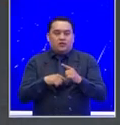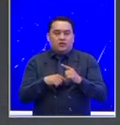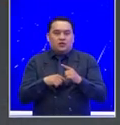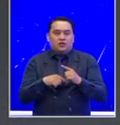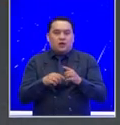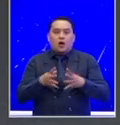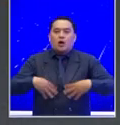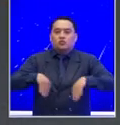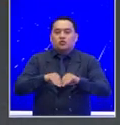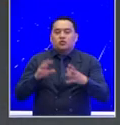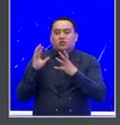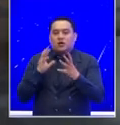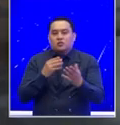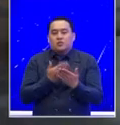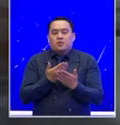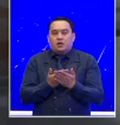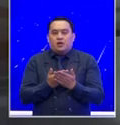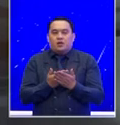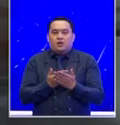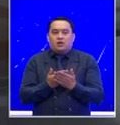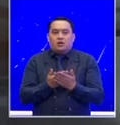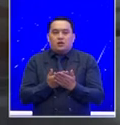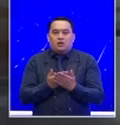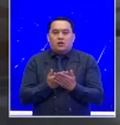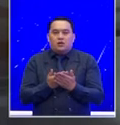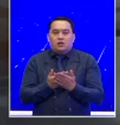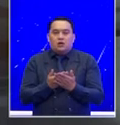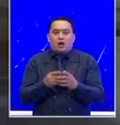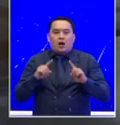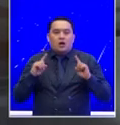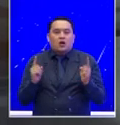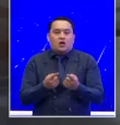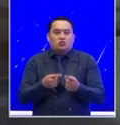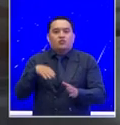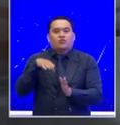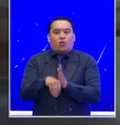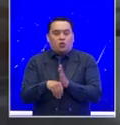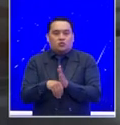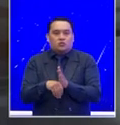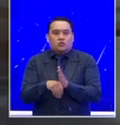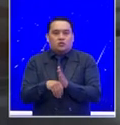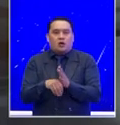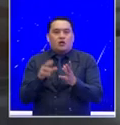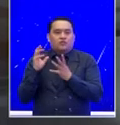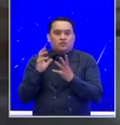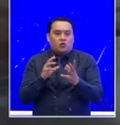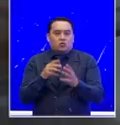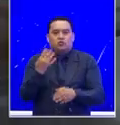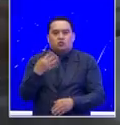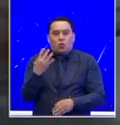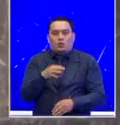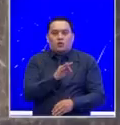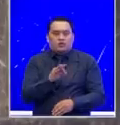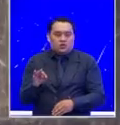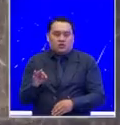касается общественного транспорта, если возьмем, то данное ограничение вводится на конкретно наполняемость автобусов, это не более